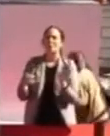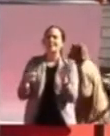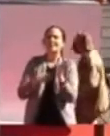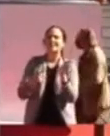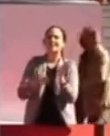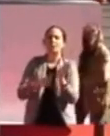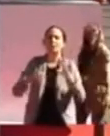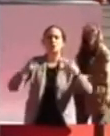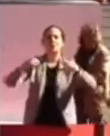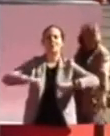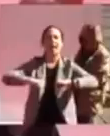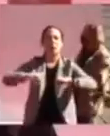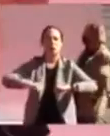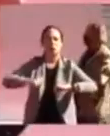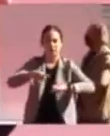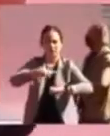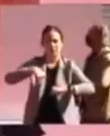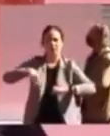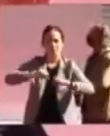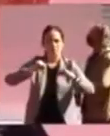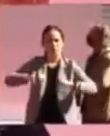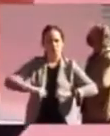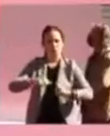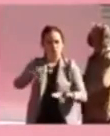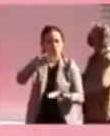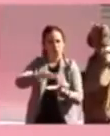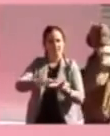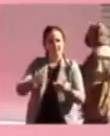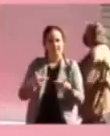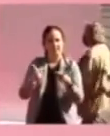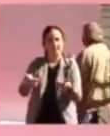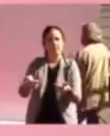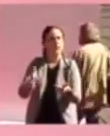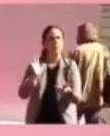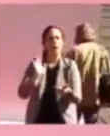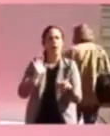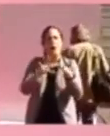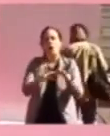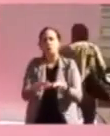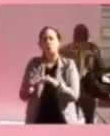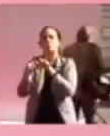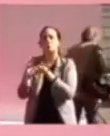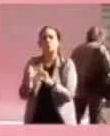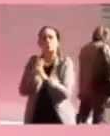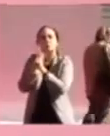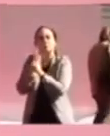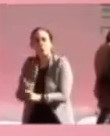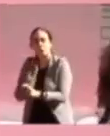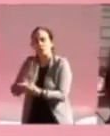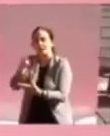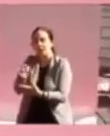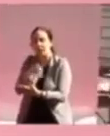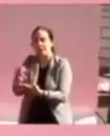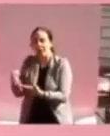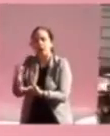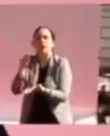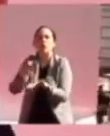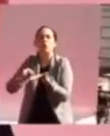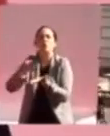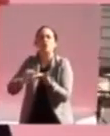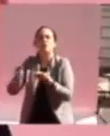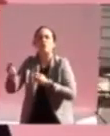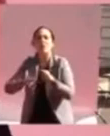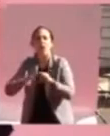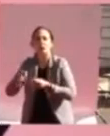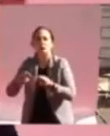garantire dipendeva dalle tabelle degli uffici di chi fa il bilancio dalle tabelle excel